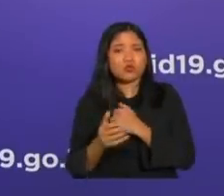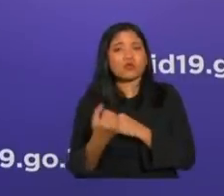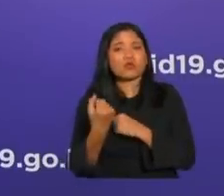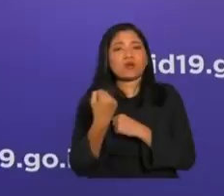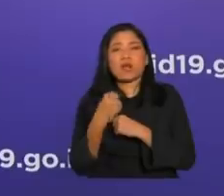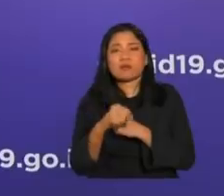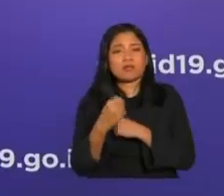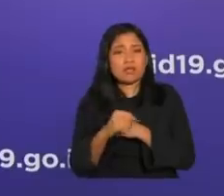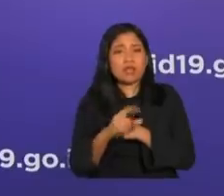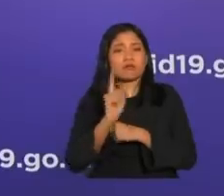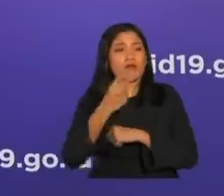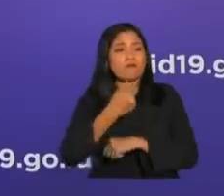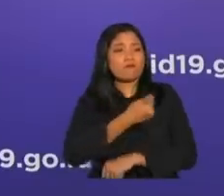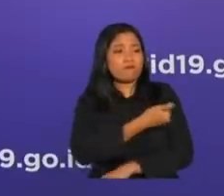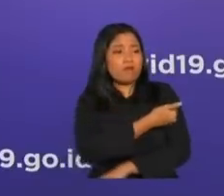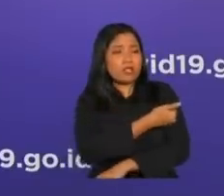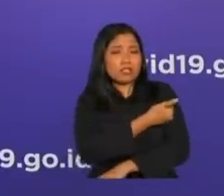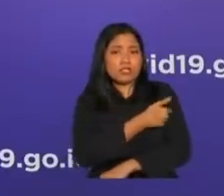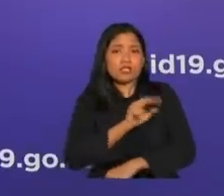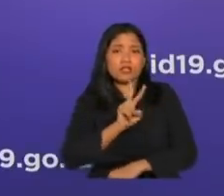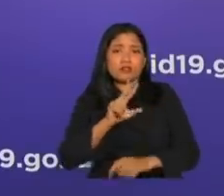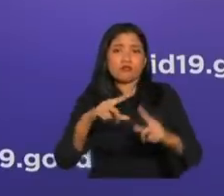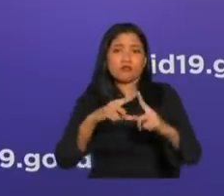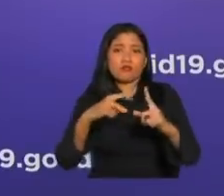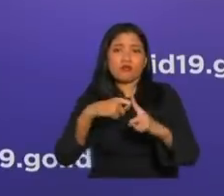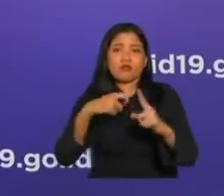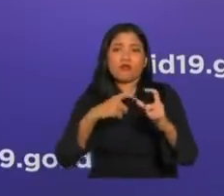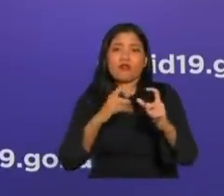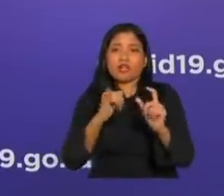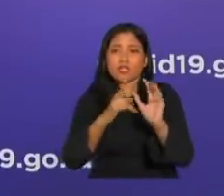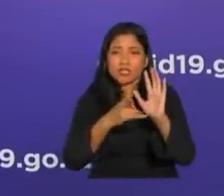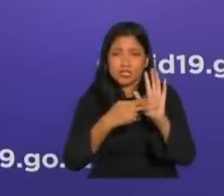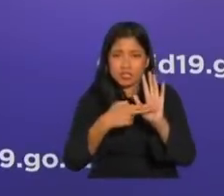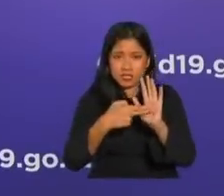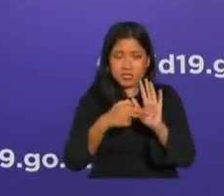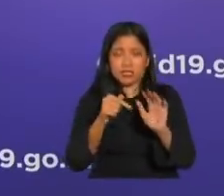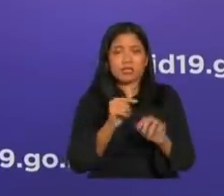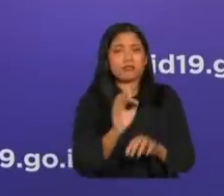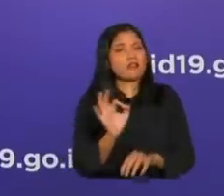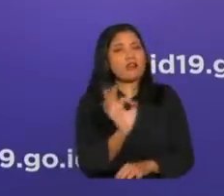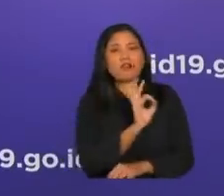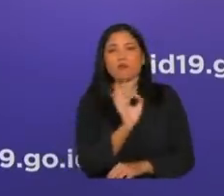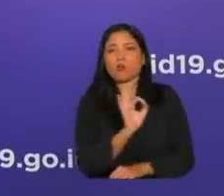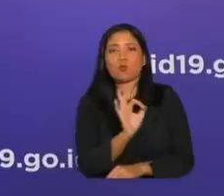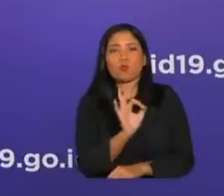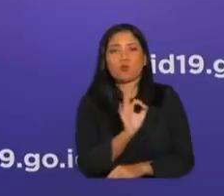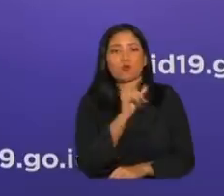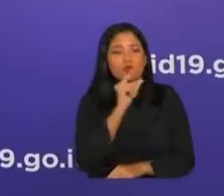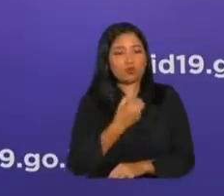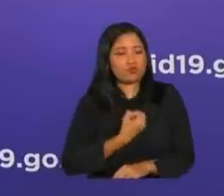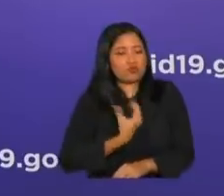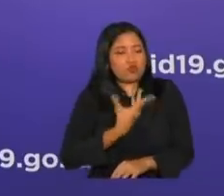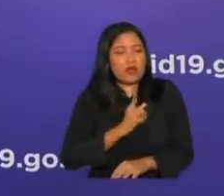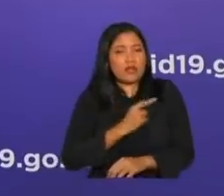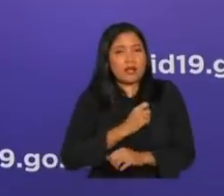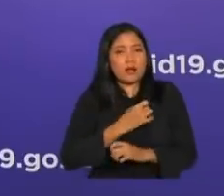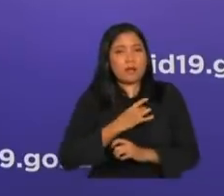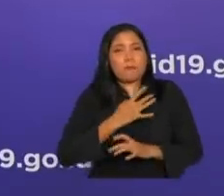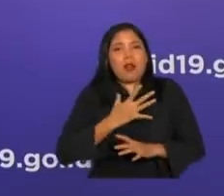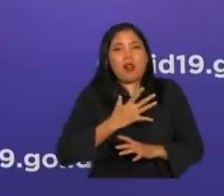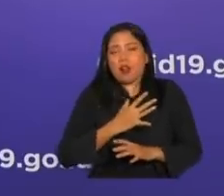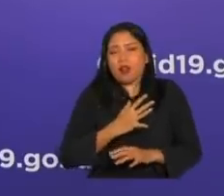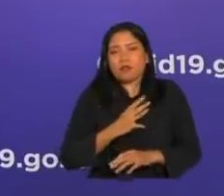vaksin yang bisa diproduksi dan bisa digunakan untuk memunculkan kekebalan pada orang yang belum